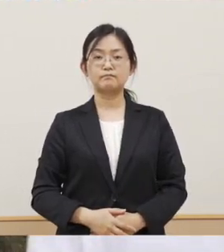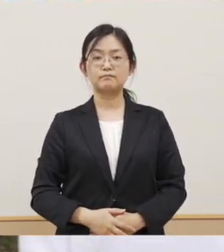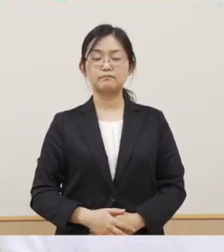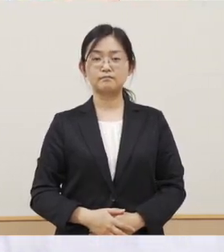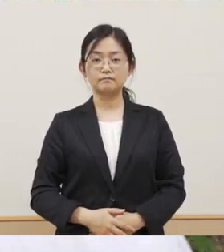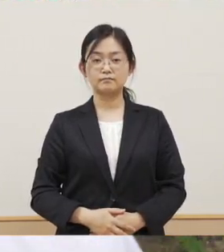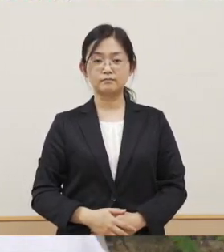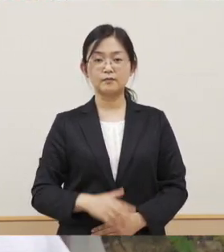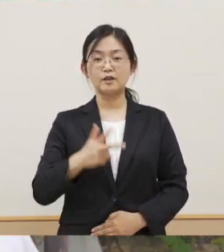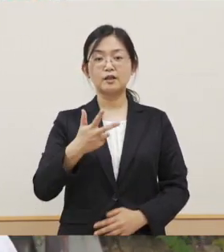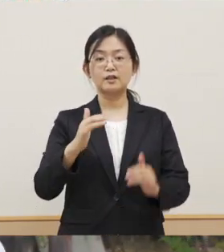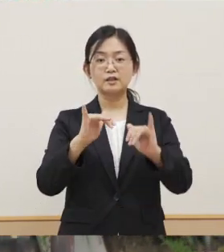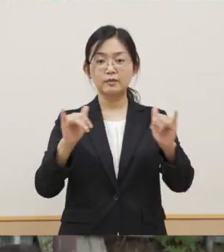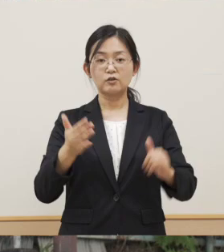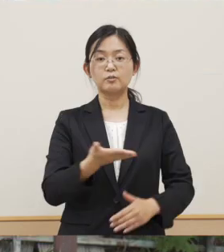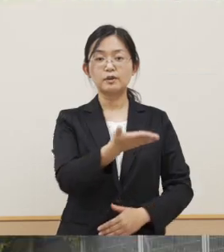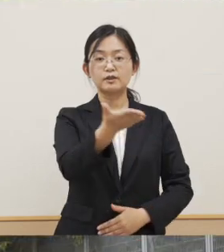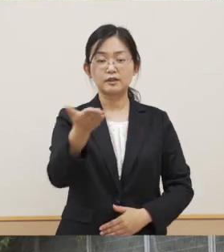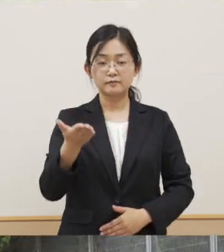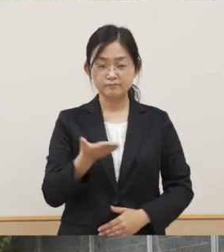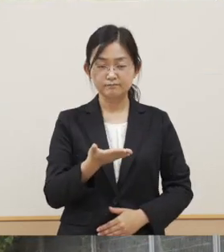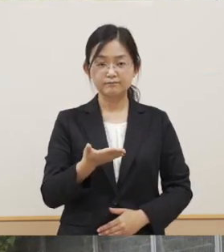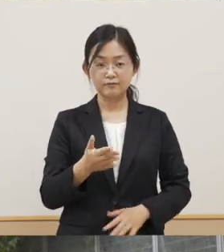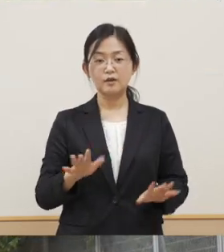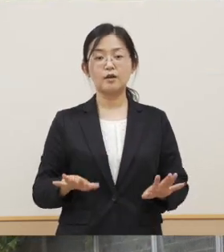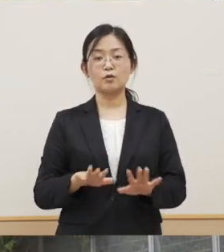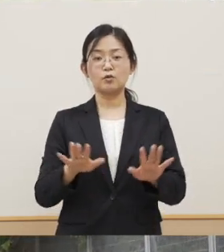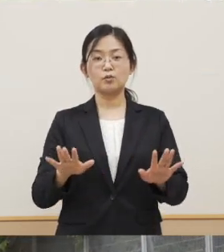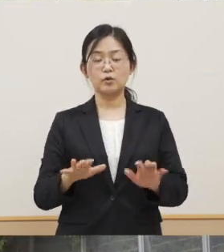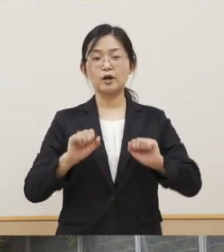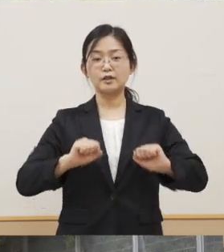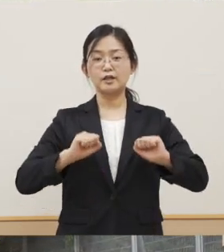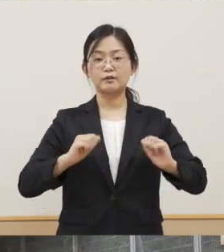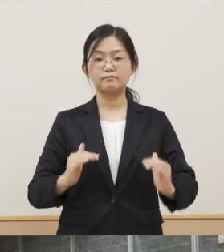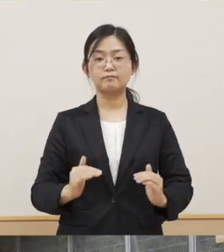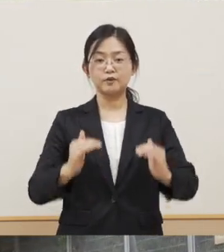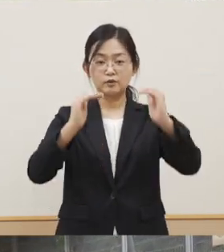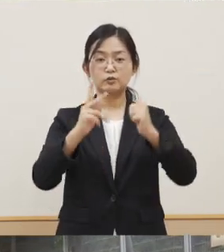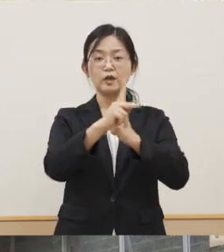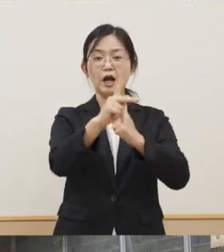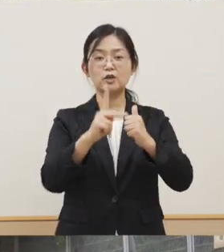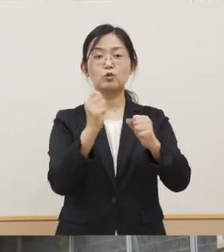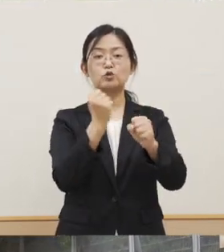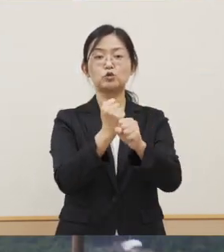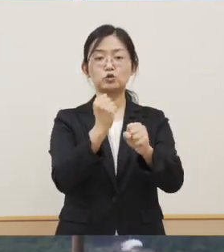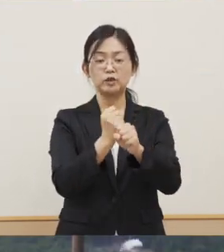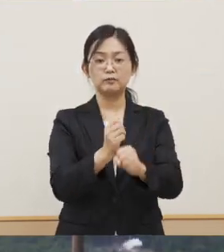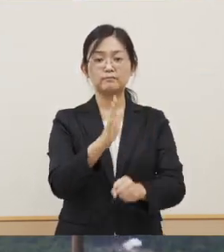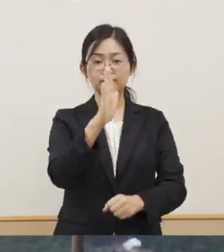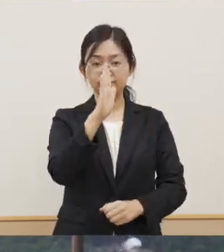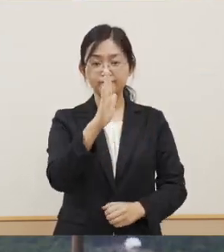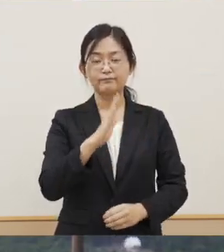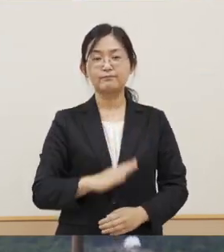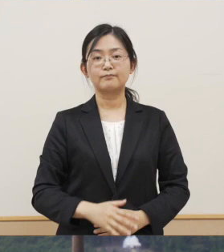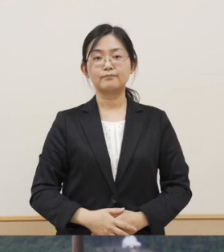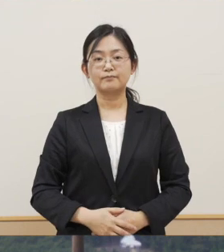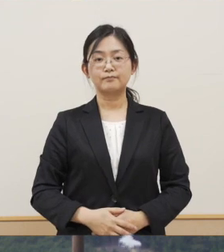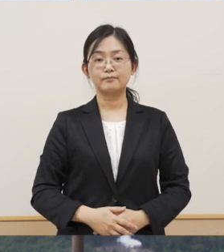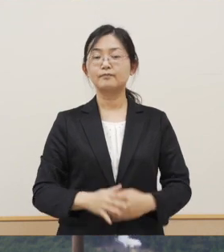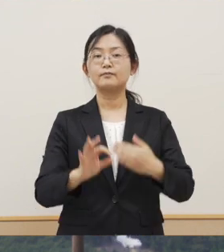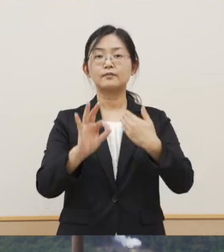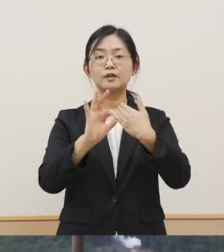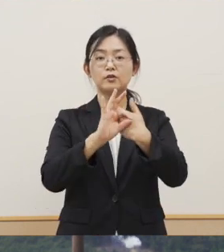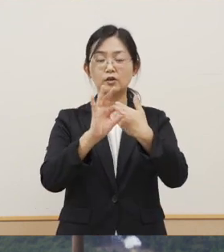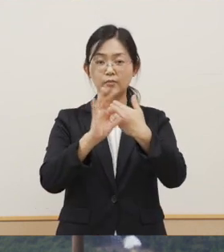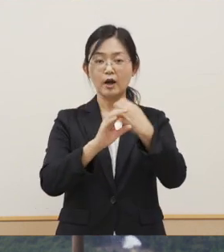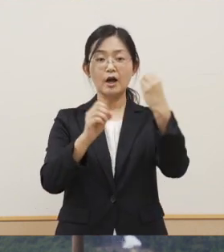市民の皆さんは、子どもたちが健やかに育つ環境づくりに努めましょう。例えば、買い物やゴ